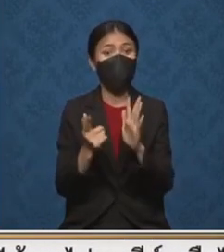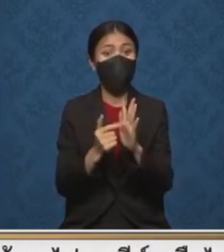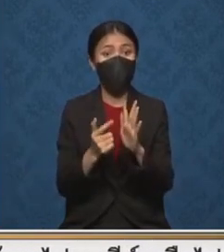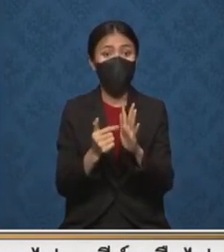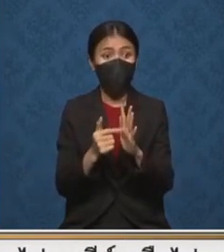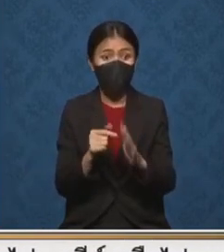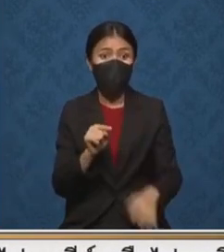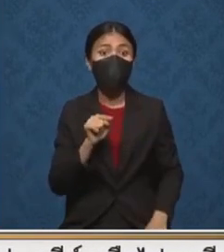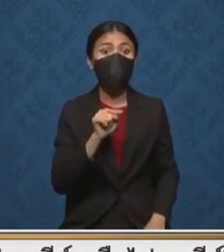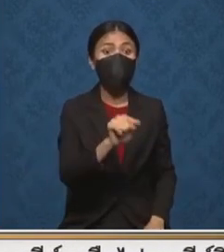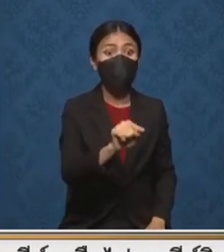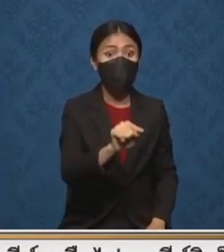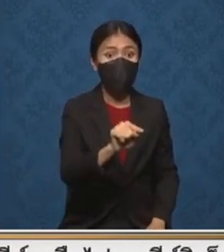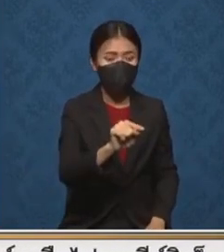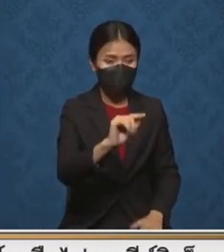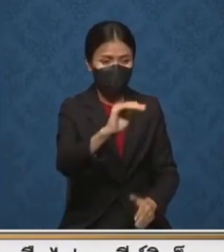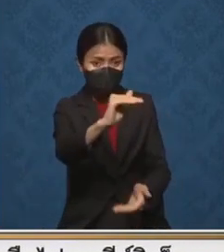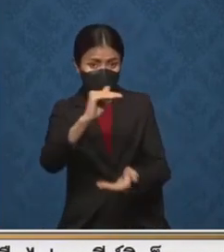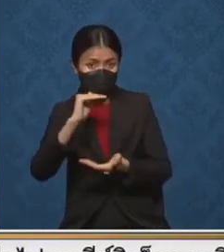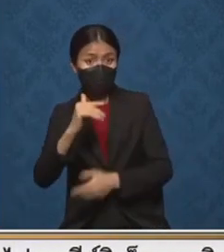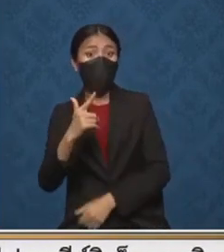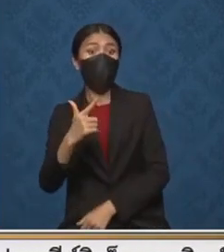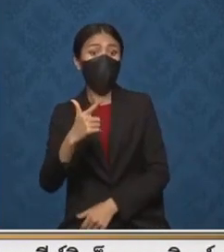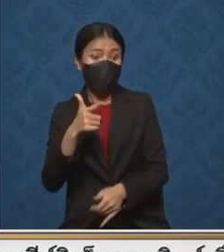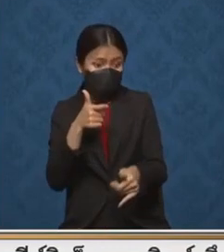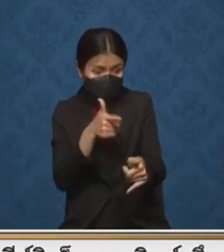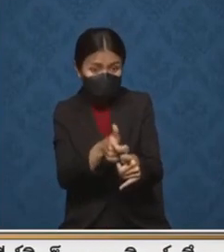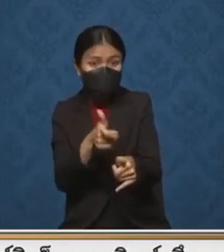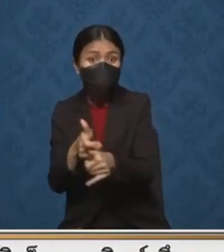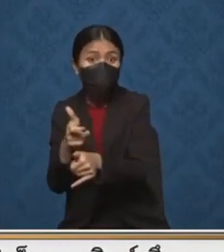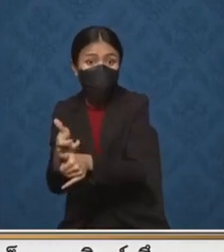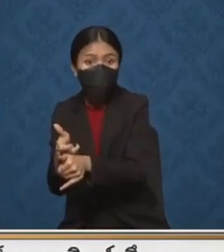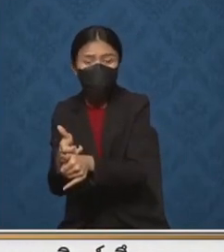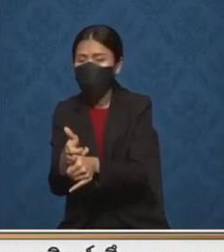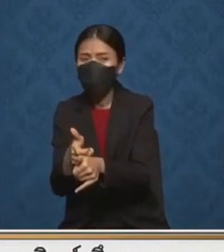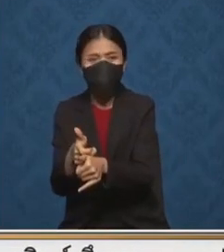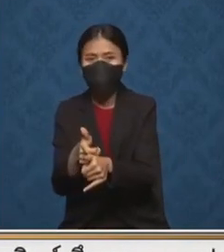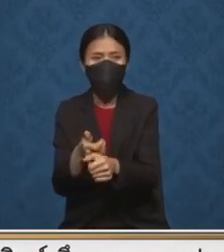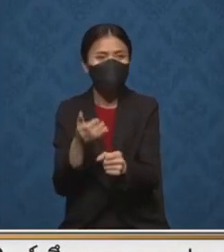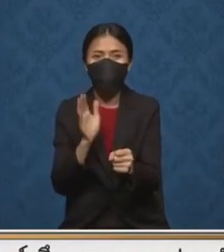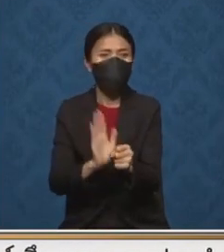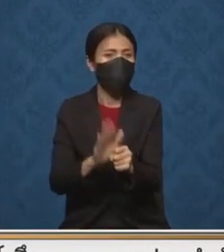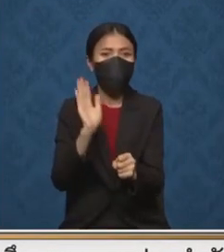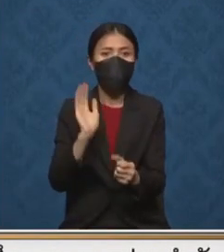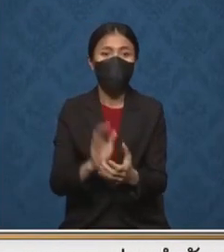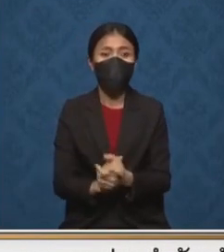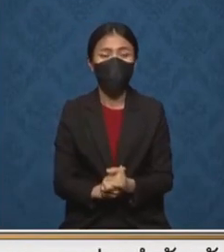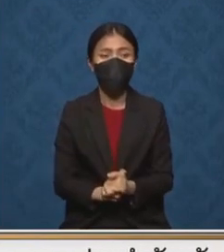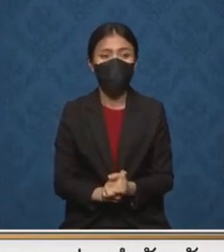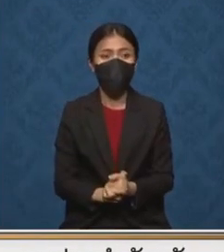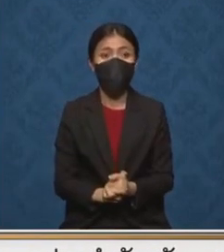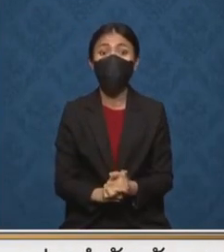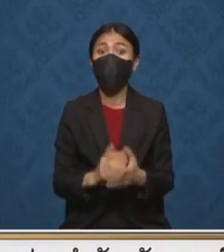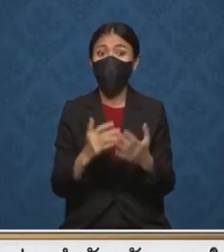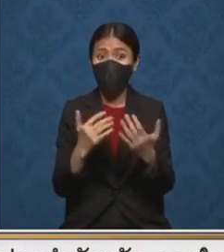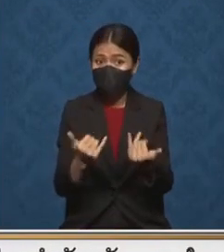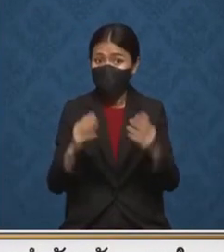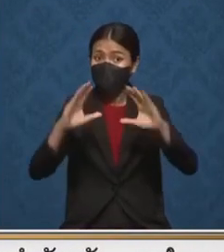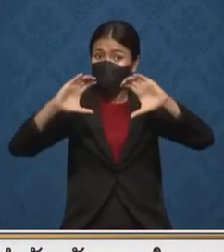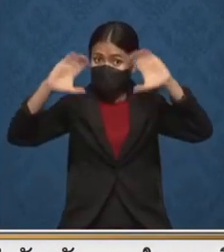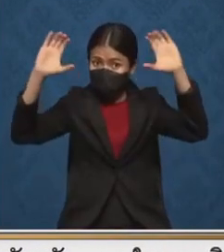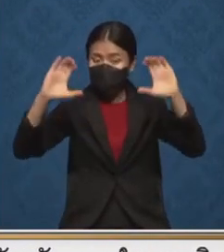นะเนี่ยผมว่าไม่เพียงพอครับซึ่งทราบว่าทางก็จะการจะสั่งมาอีก